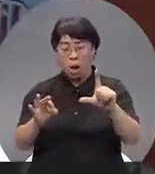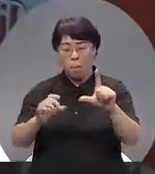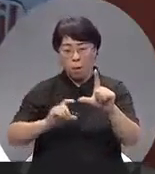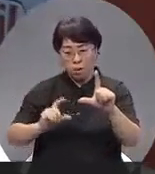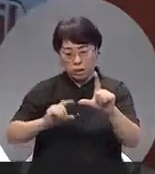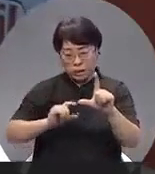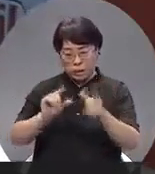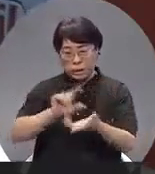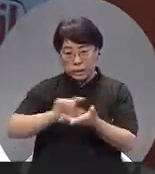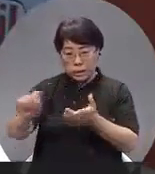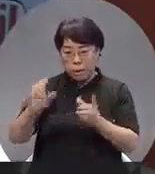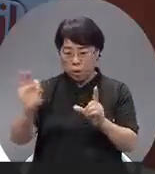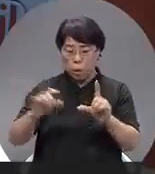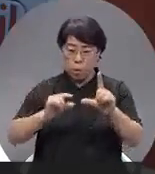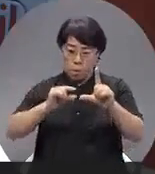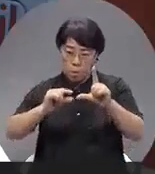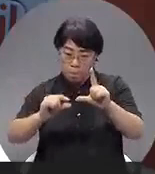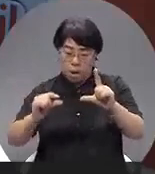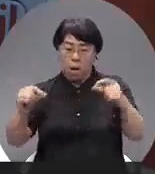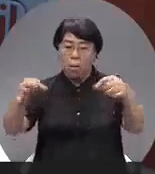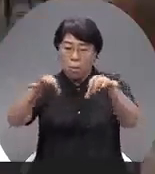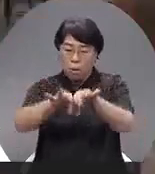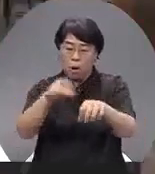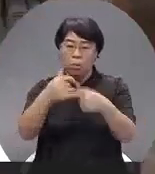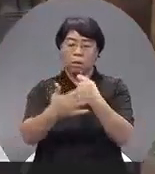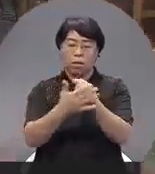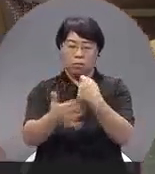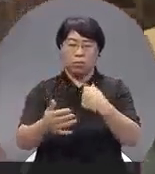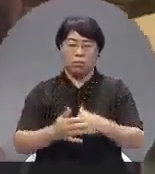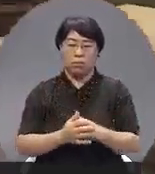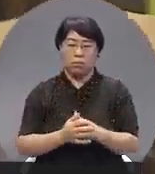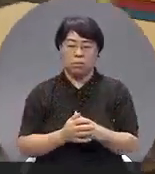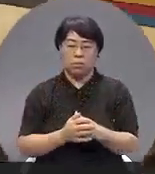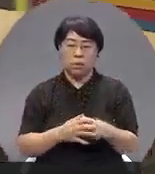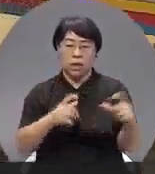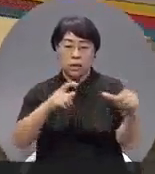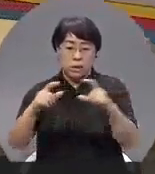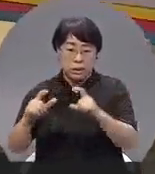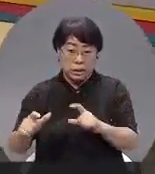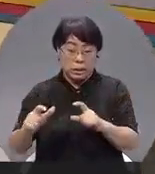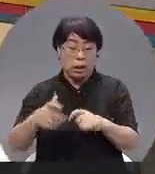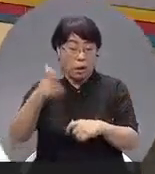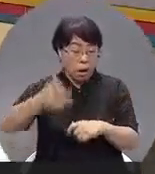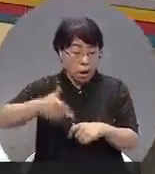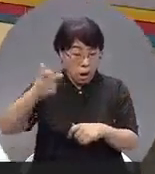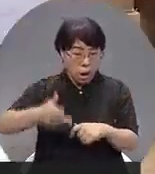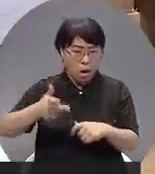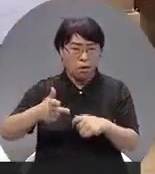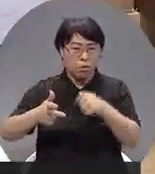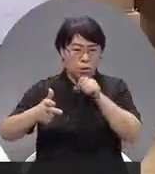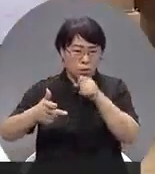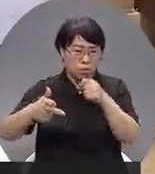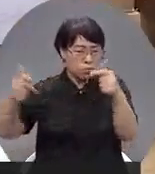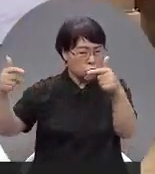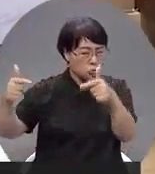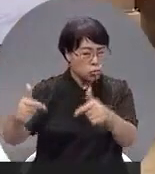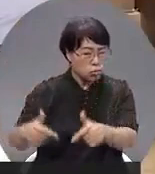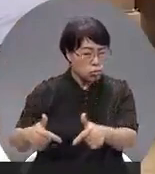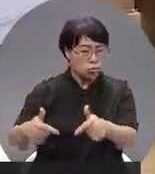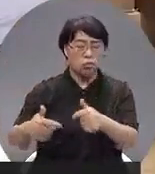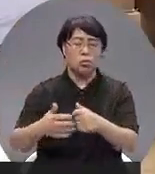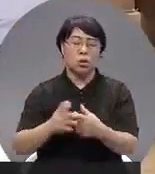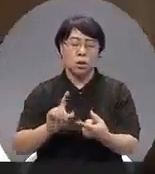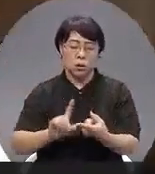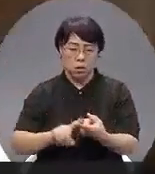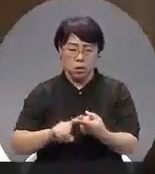저희가 지방비를 대응해서 지원을 해주고 있는 거기 때문에. 지역화폐 인센티브가 위축된 소비를 촉진하는 마중물